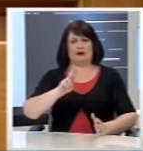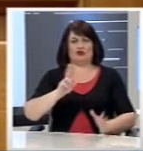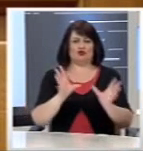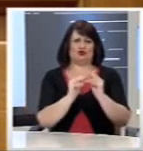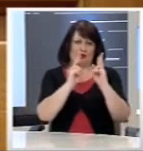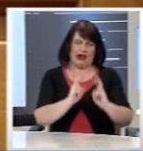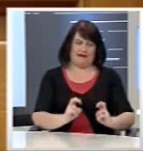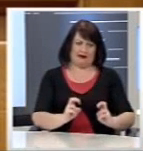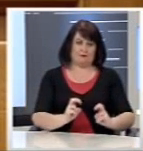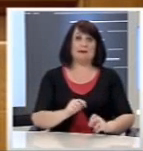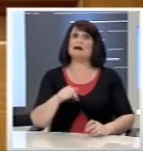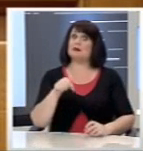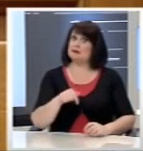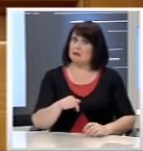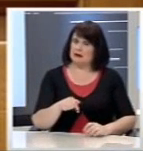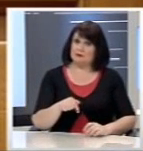Σήμερα